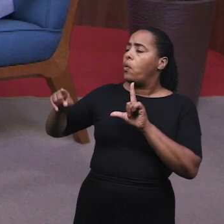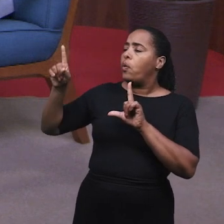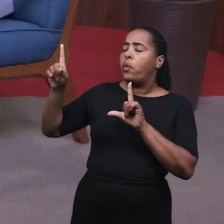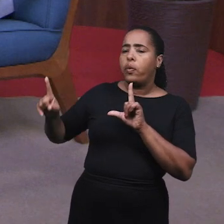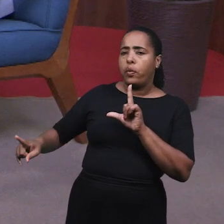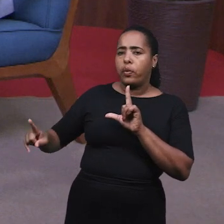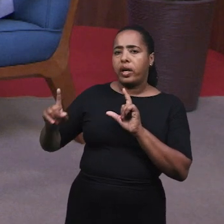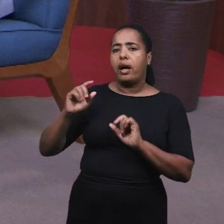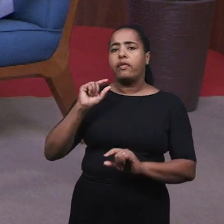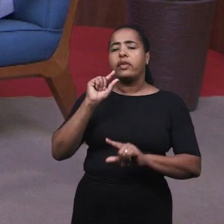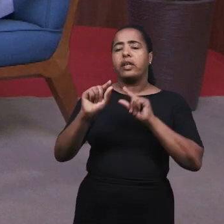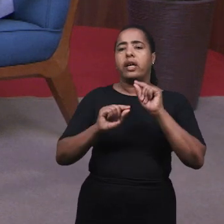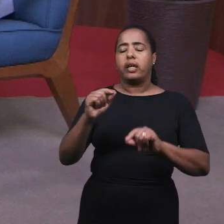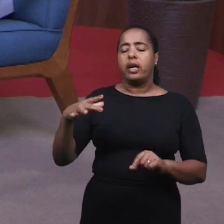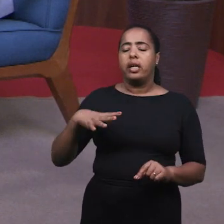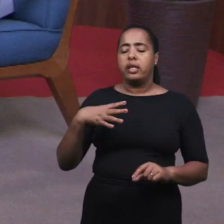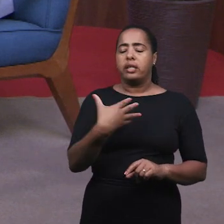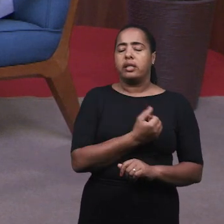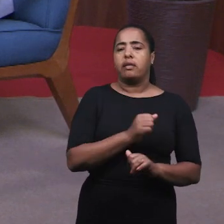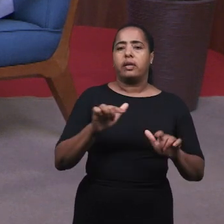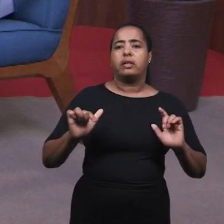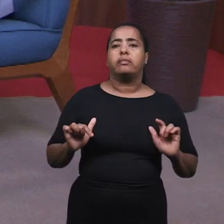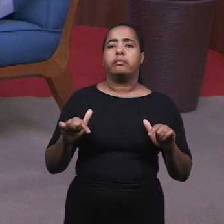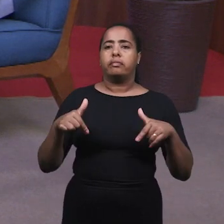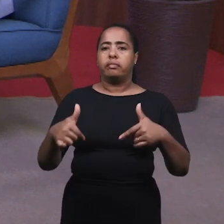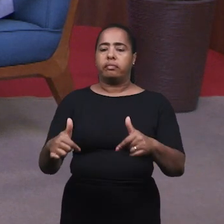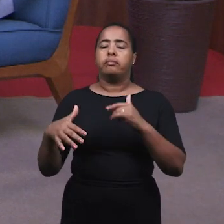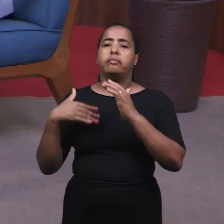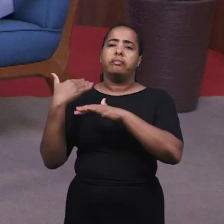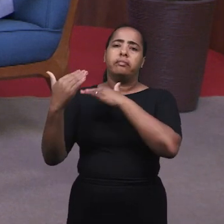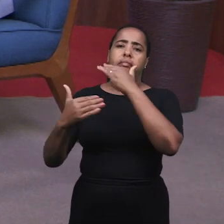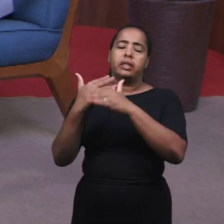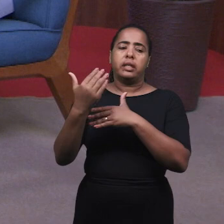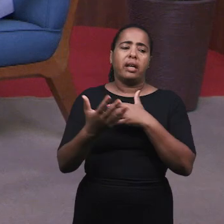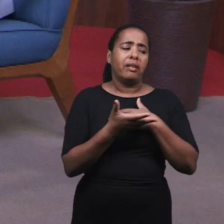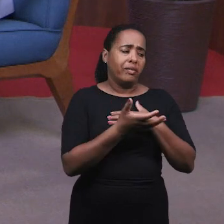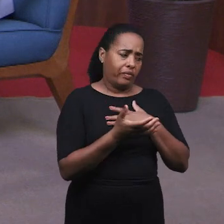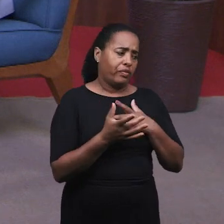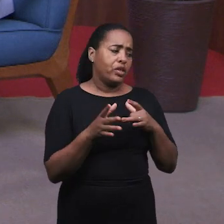salut, acte et processus. J'aimerais